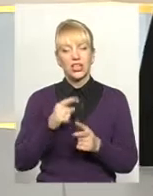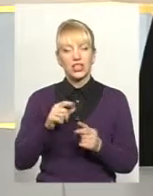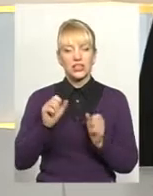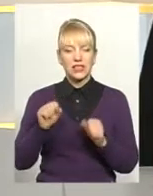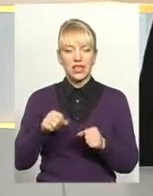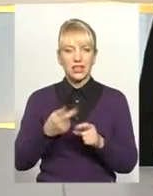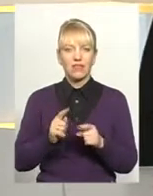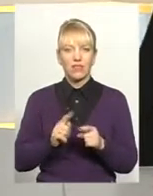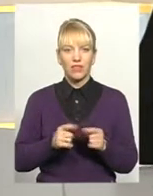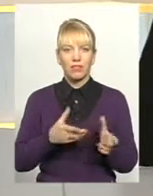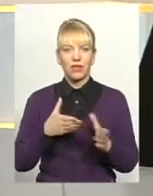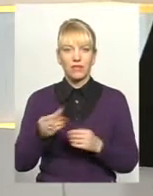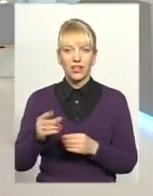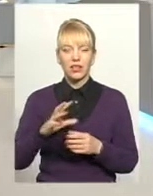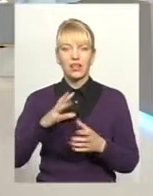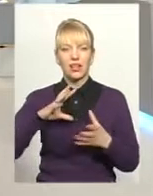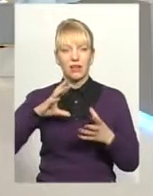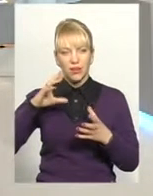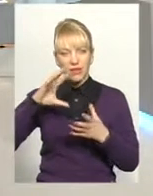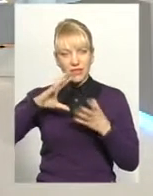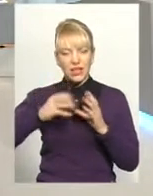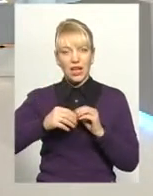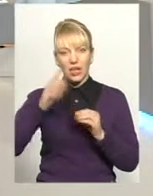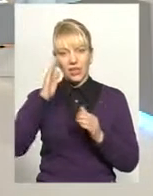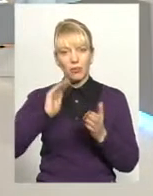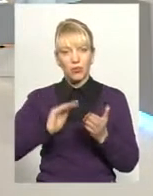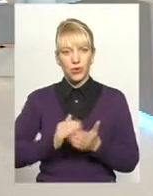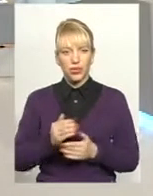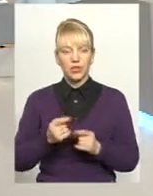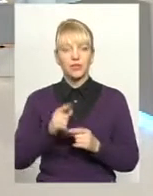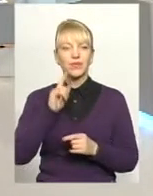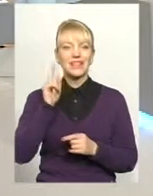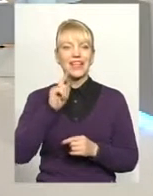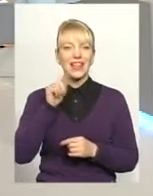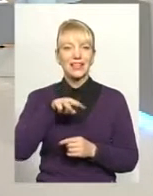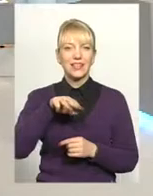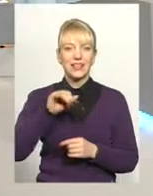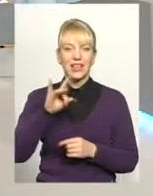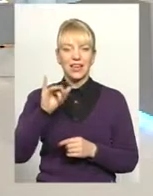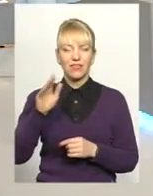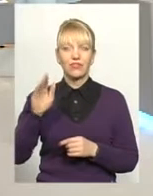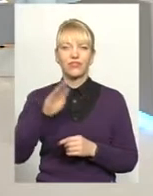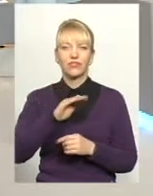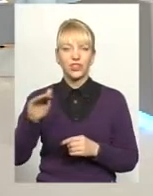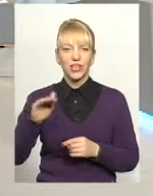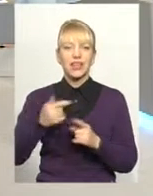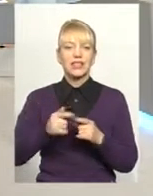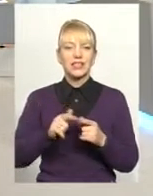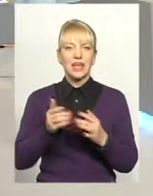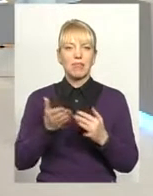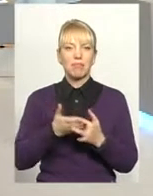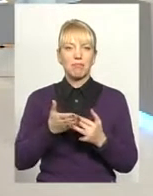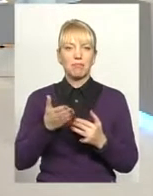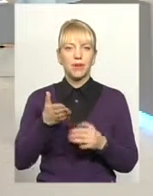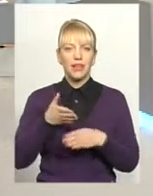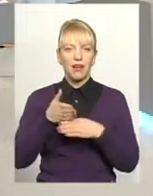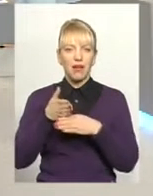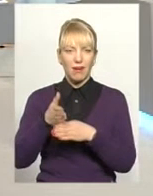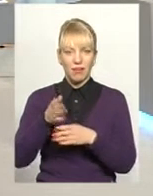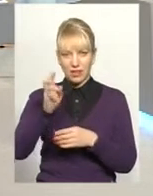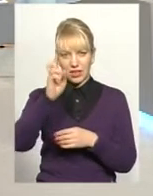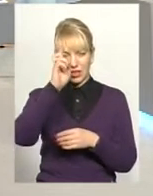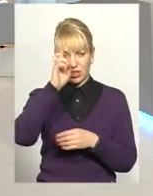взагалі? Ну, зелений тариф – це свого роду теж пільга держави інвесторам для того, щоб вони могли